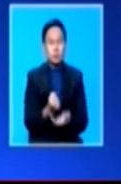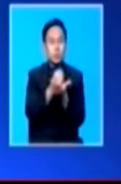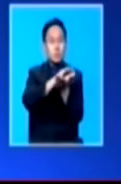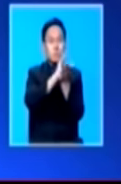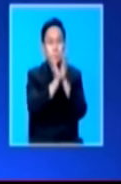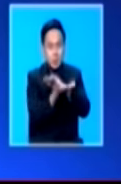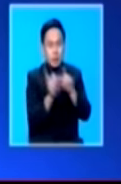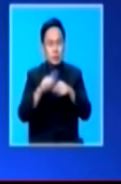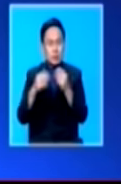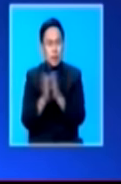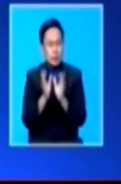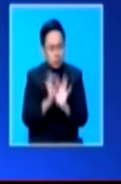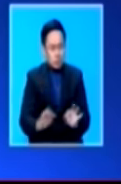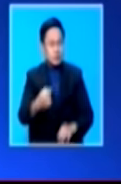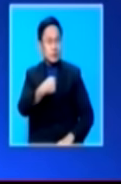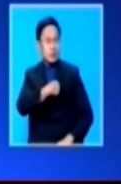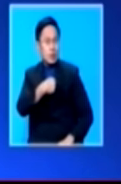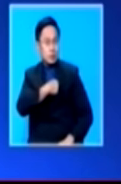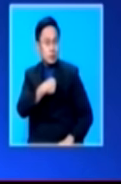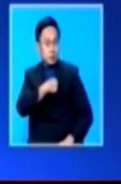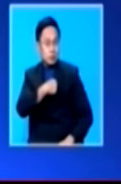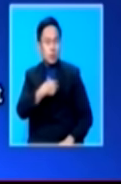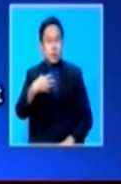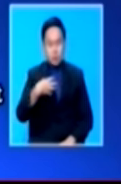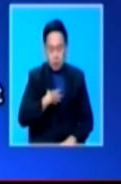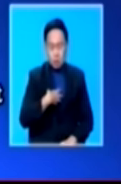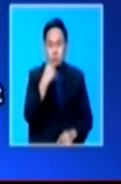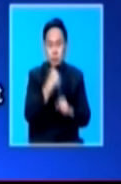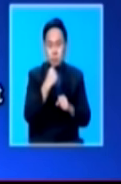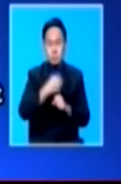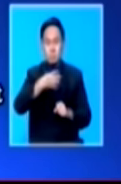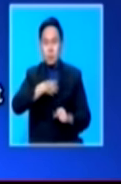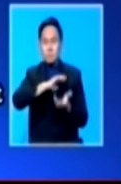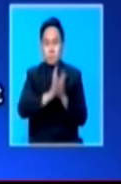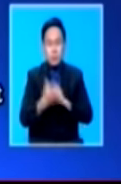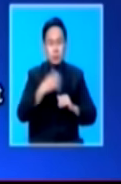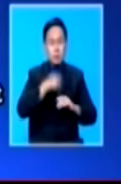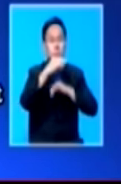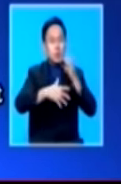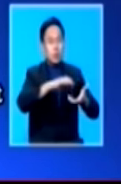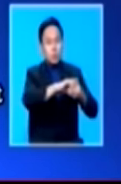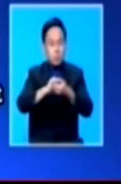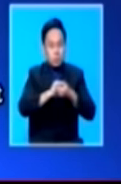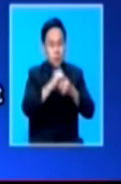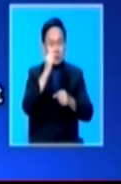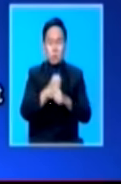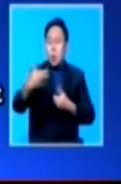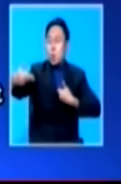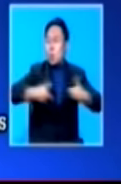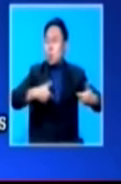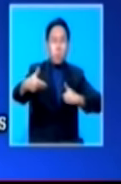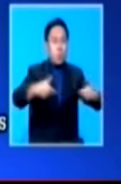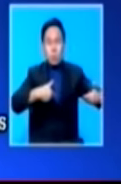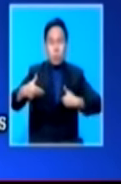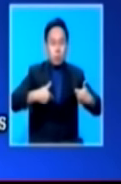นให้มีความอยากมีความต้องการแล้วอยากแล้วอยากร่วมมืออยากได้แล้วอยากร่วมมือด้วยนะครับไม่ใช่เรียกร้องหรือไม่ใช่